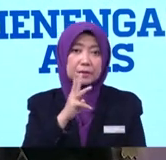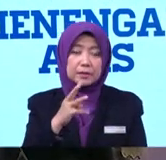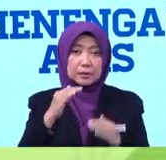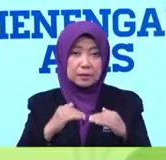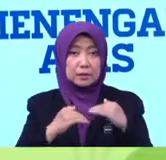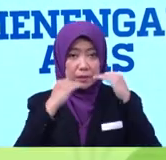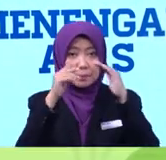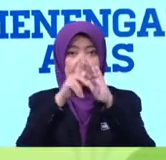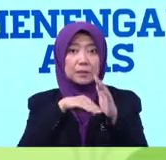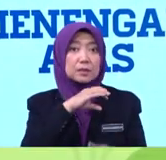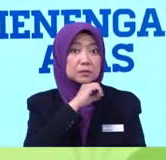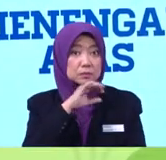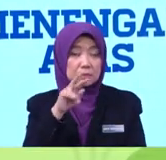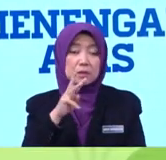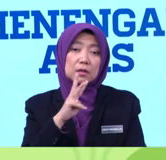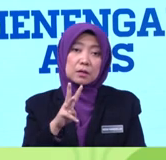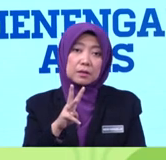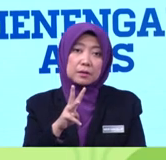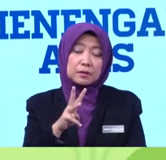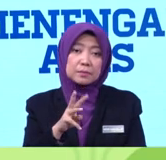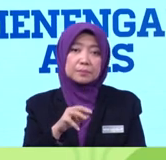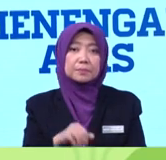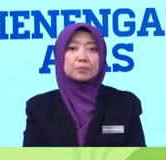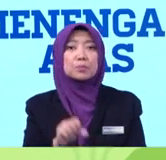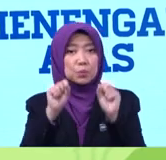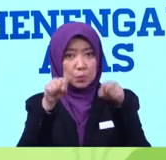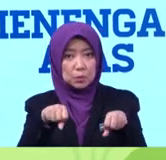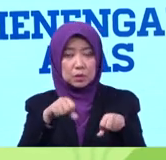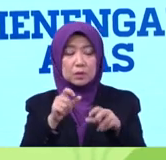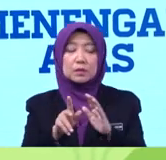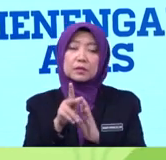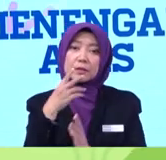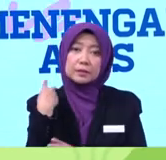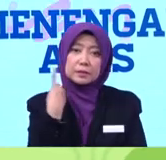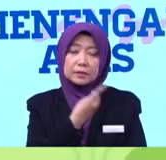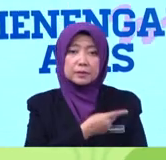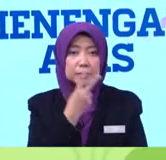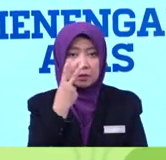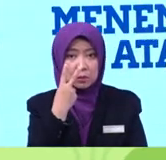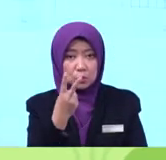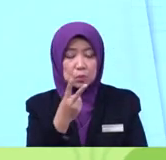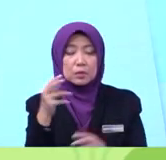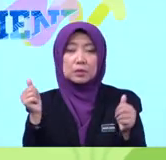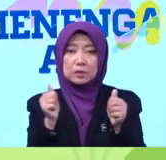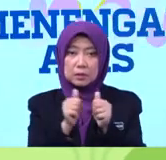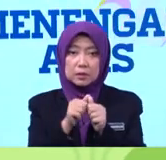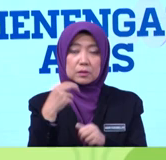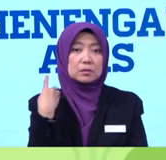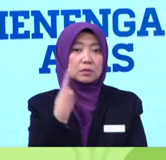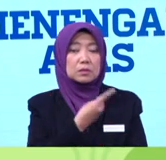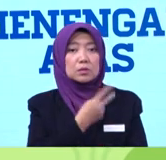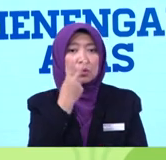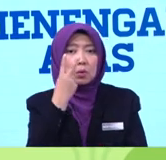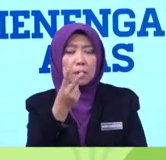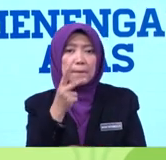pencemaran air bagi sesuatu sampel air boleh ditentukan dengan mengukur massa yang diambil